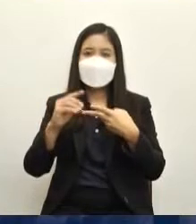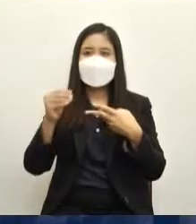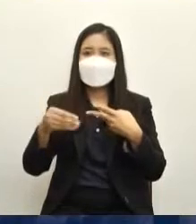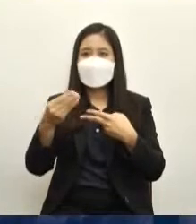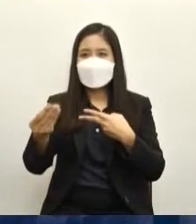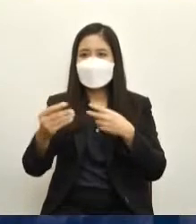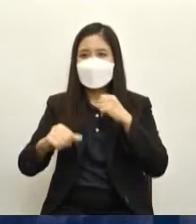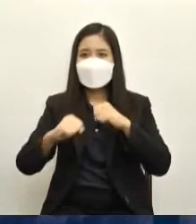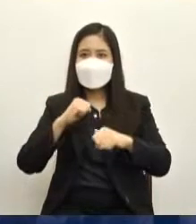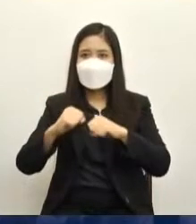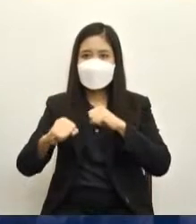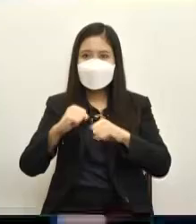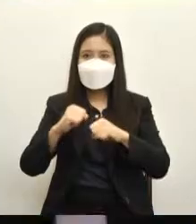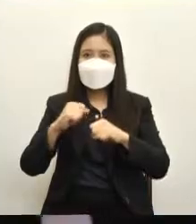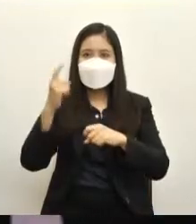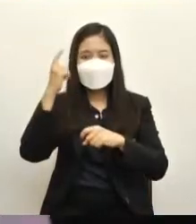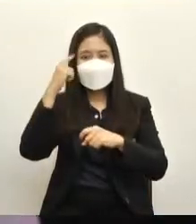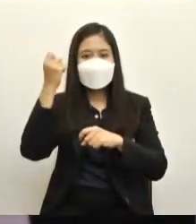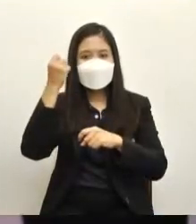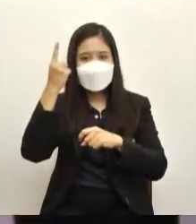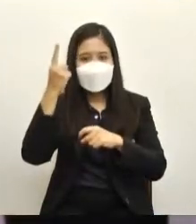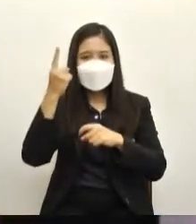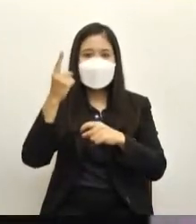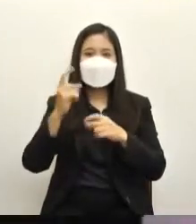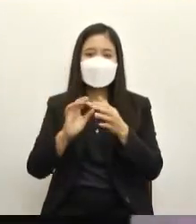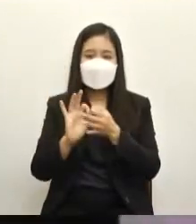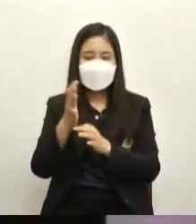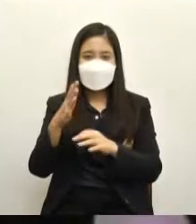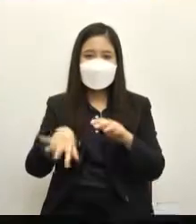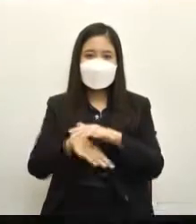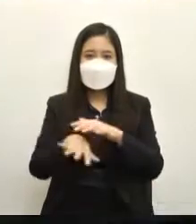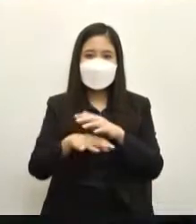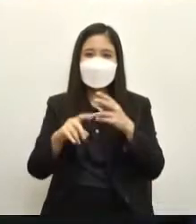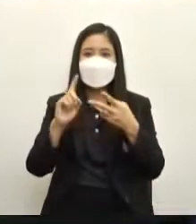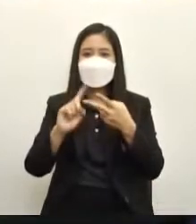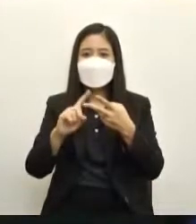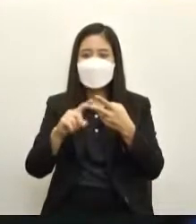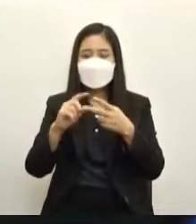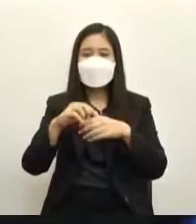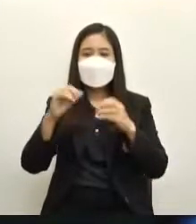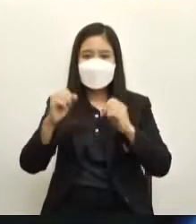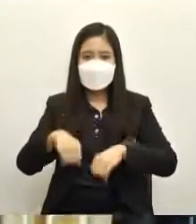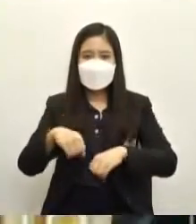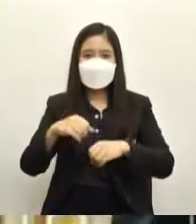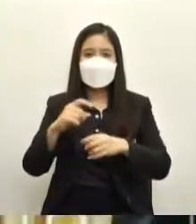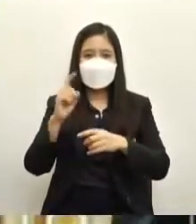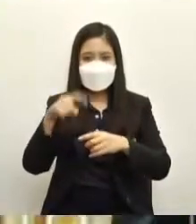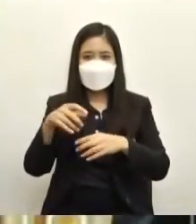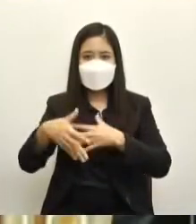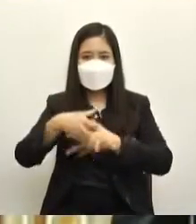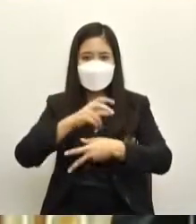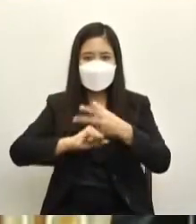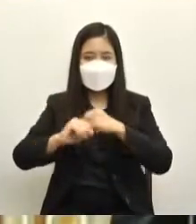ยาวชนได้มีความรู้ในงานด้านบรรเทาสาภัยขั้นต้นข้อที่2เมื่อเยาวชนนะครับมีความรู้แล้วจะต้องปฏิบัติได้อย่างถู